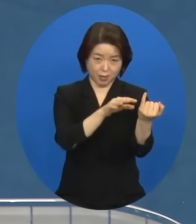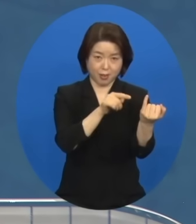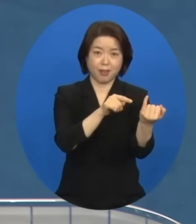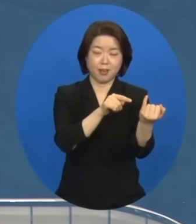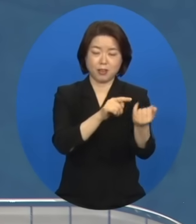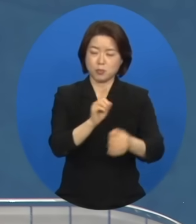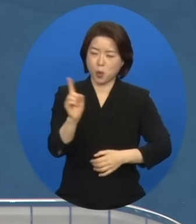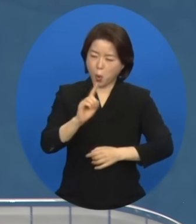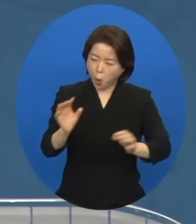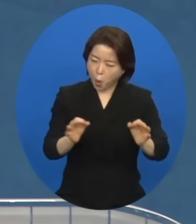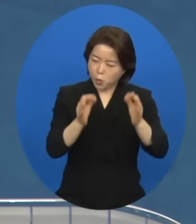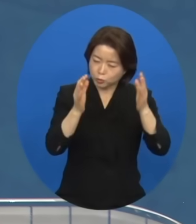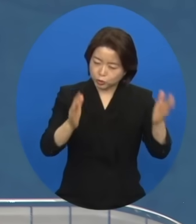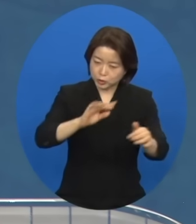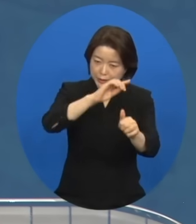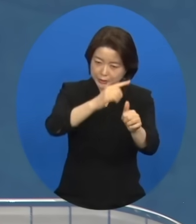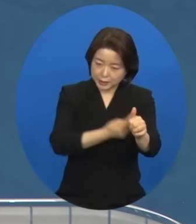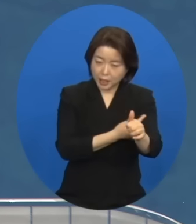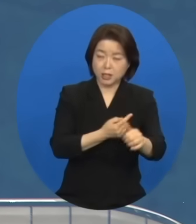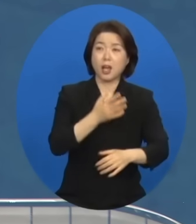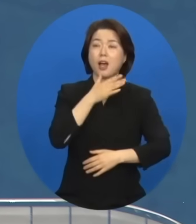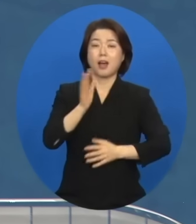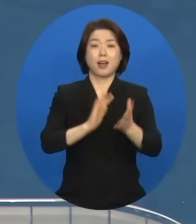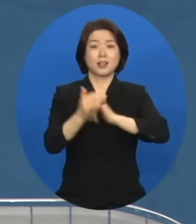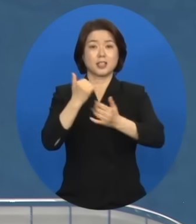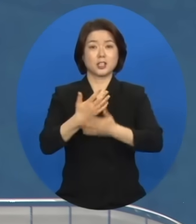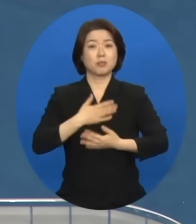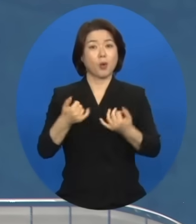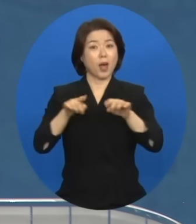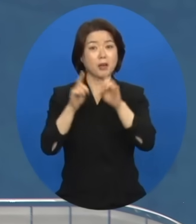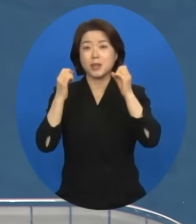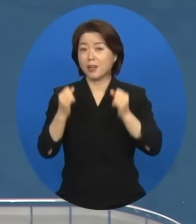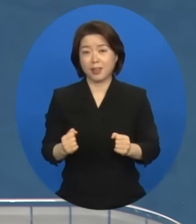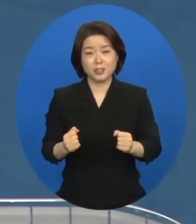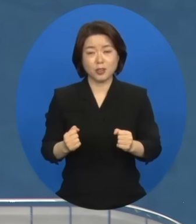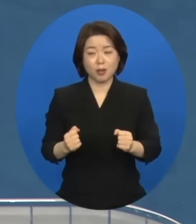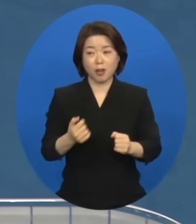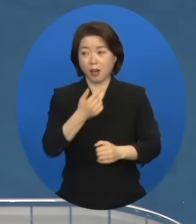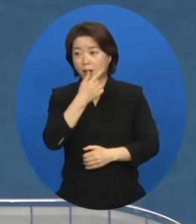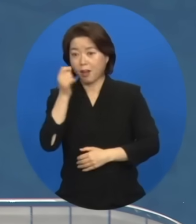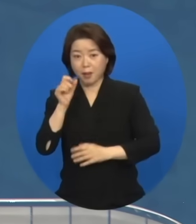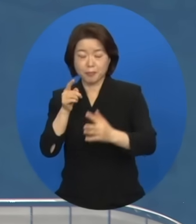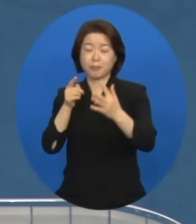순간에 아, 예수님은 정말 나와 함께 계시구나 하는 걸 알게 될